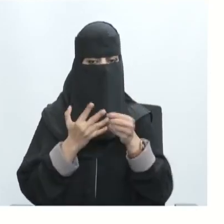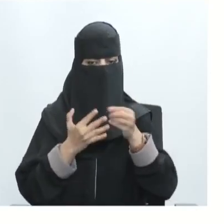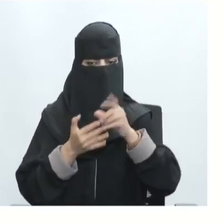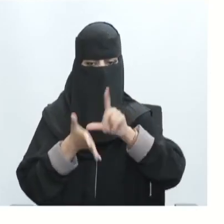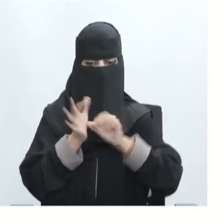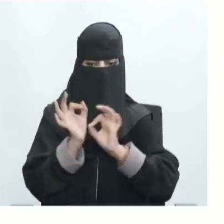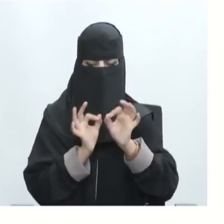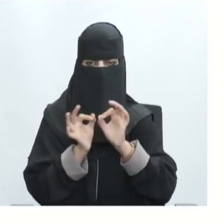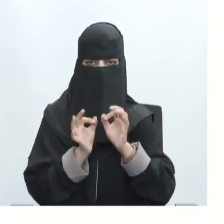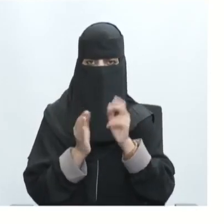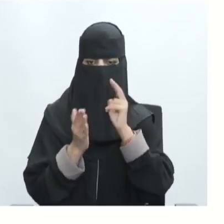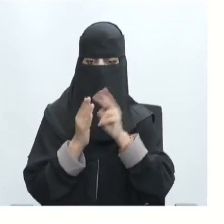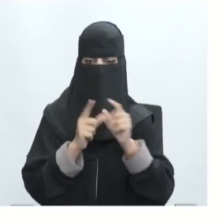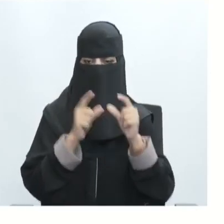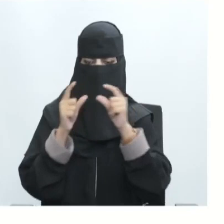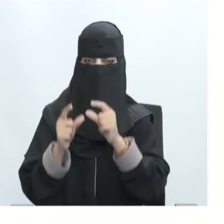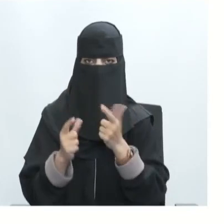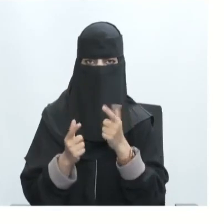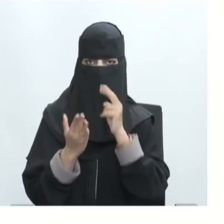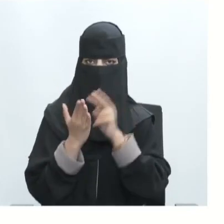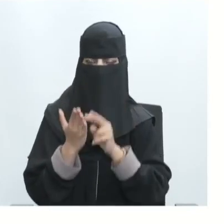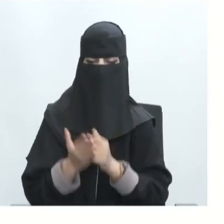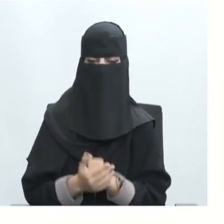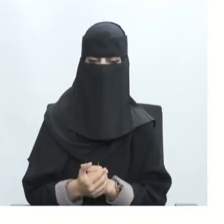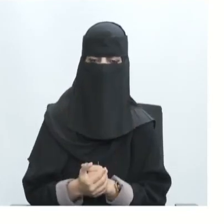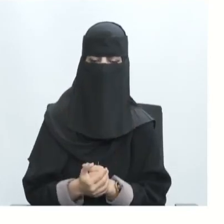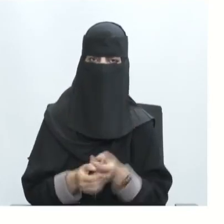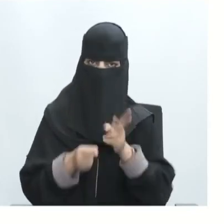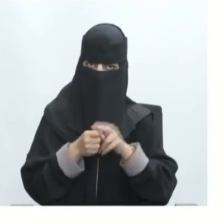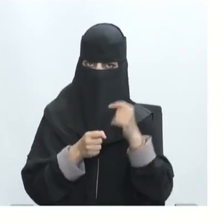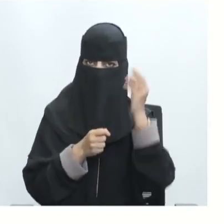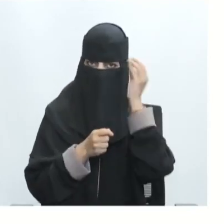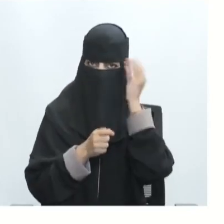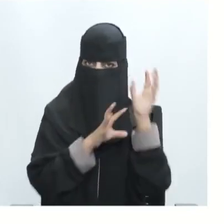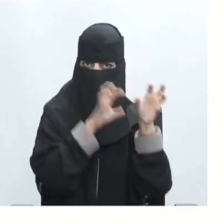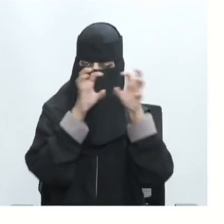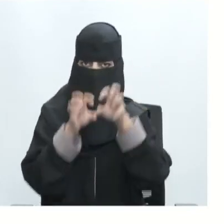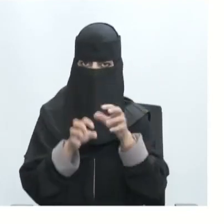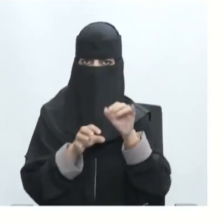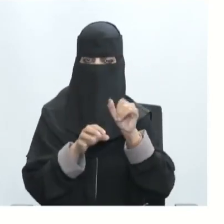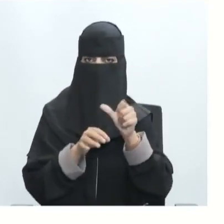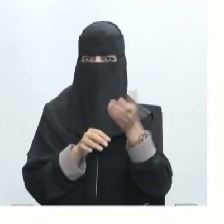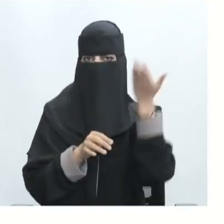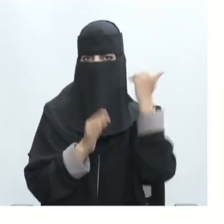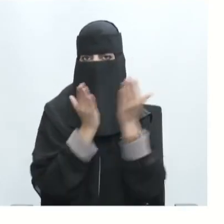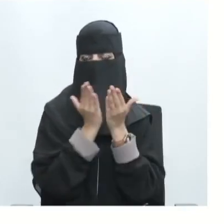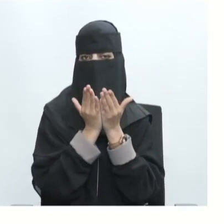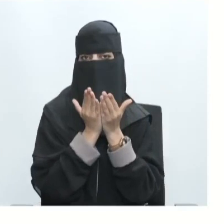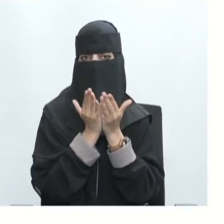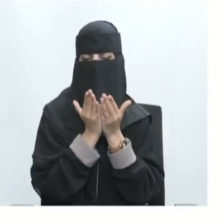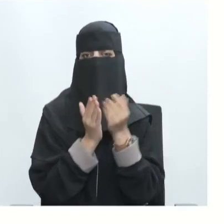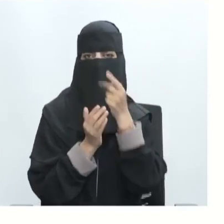استراتيجيات الاستقراء التجريبي المنهجيه نتذكر ما اخذناه في الدرس السابق